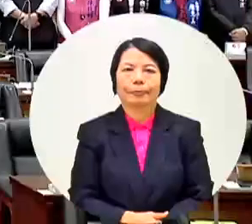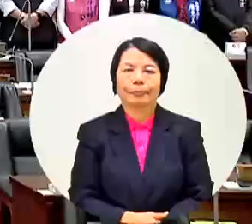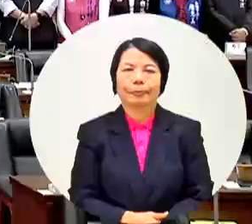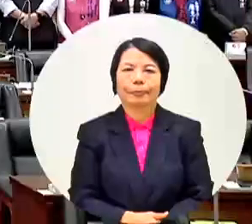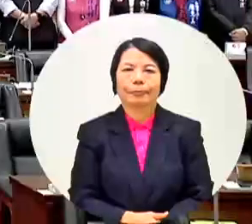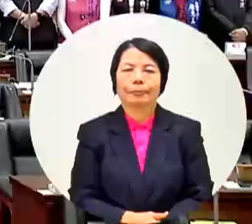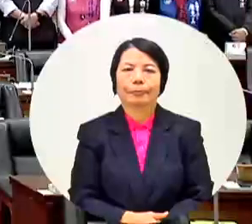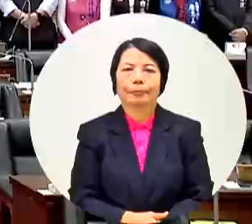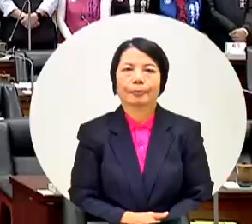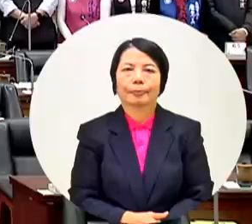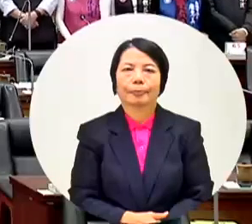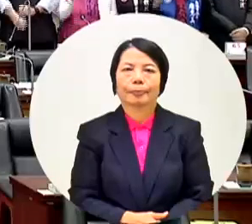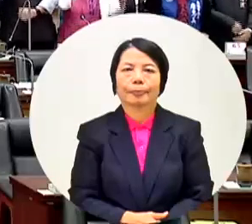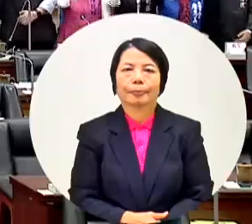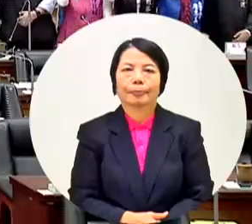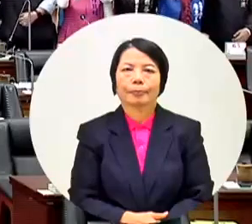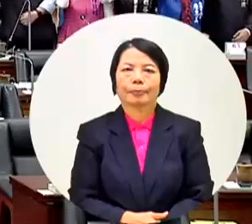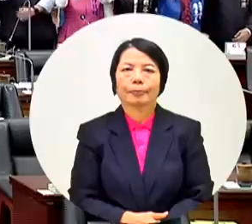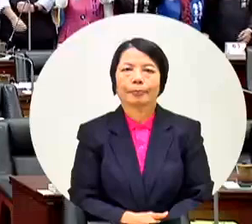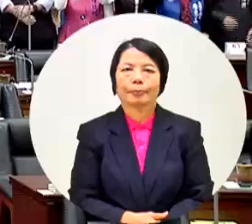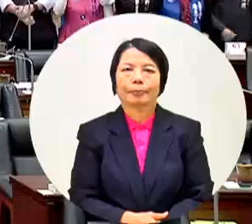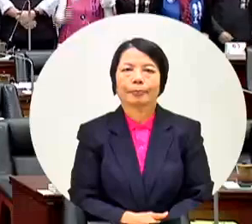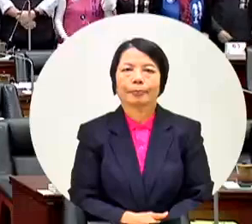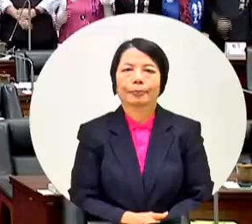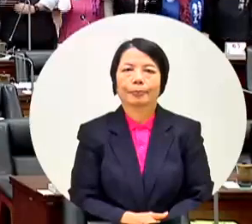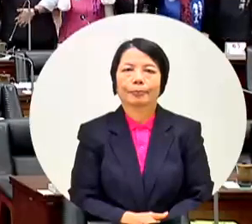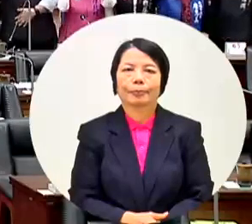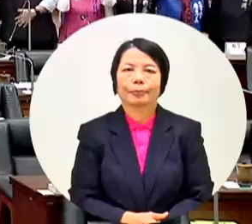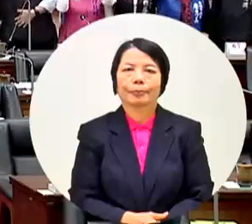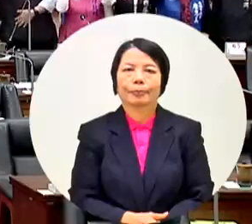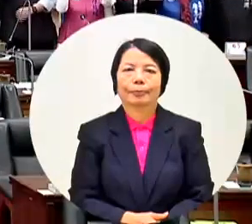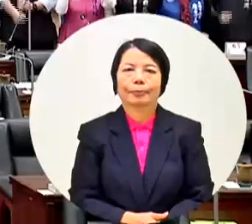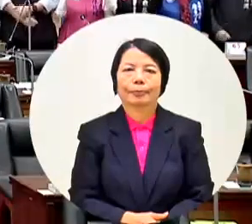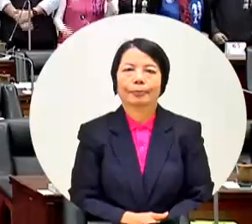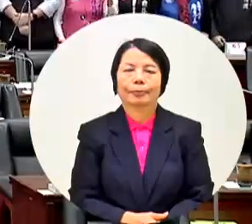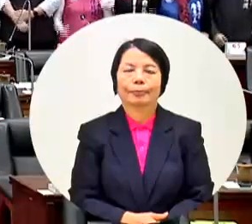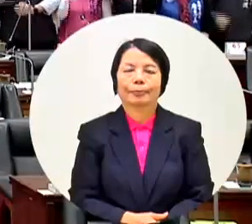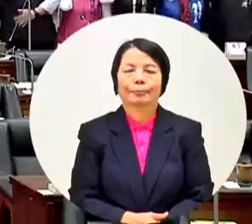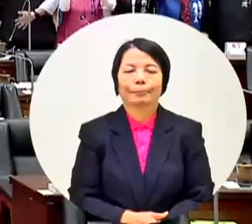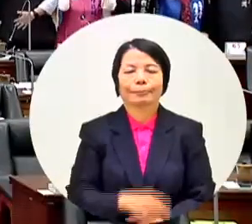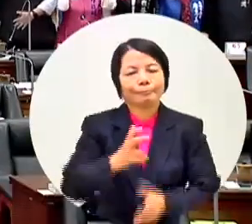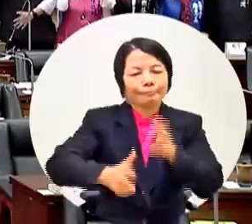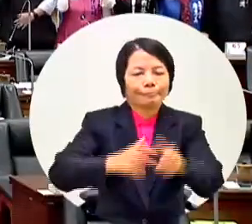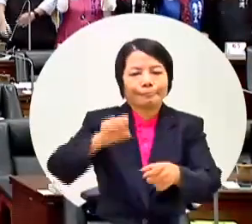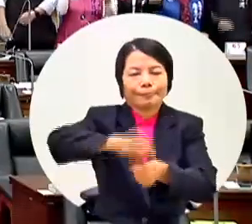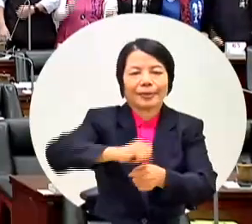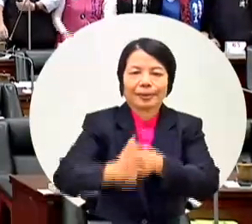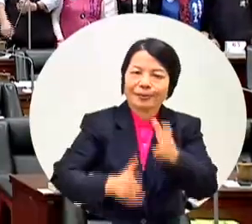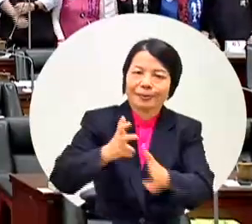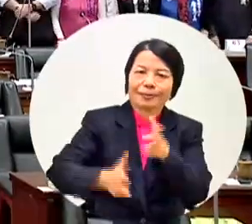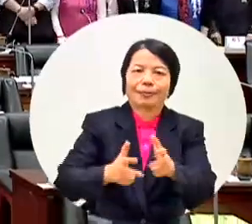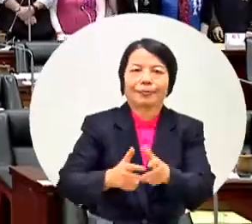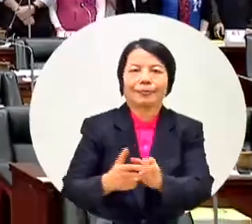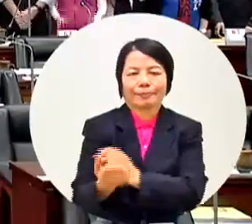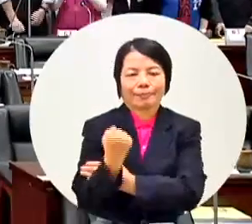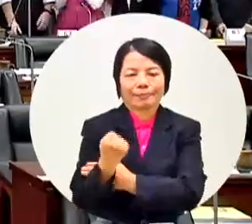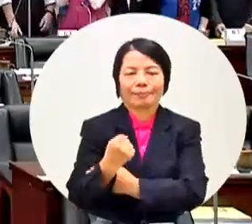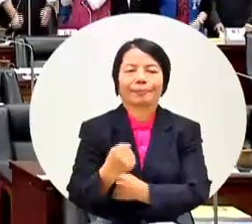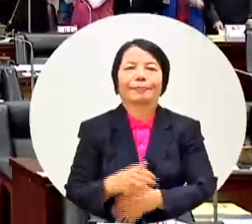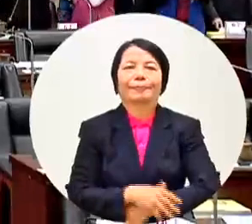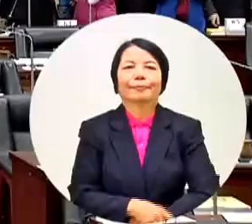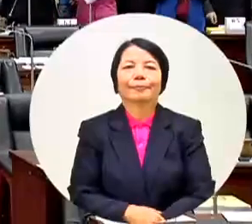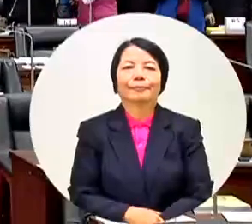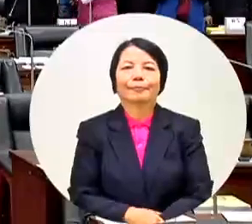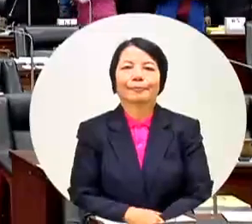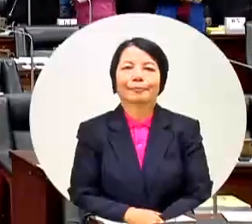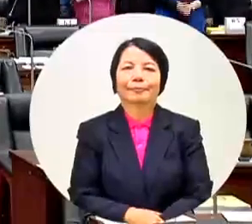市长，我们这里有信心的啊，那我们鼓励大家，我们 不能说话， 我喊他市长大家加油， 谢谢， 市长 加油，谢谢，谢谢， 谢谢， 谢